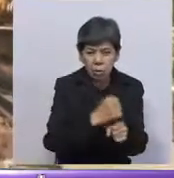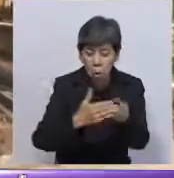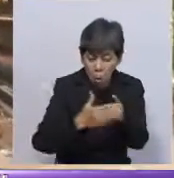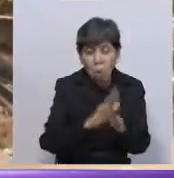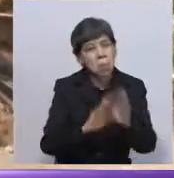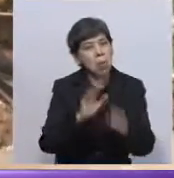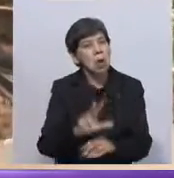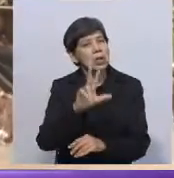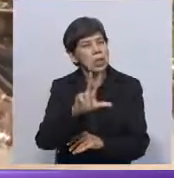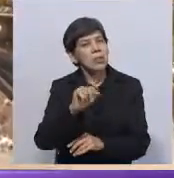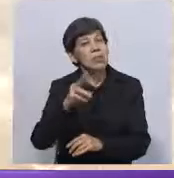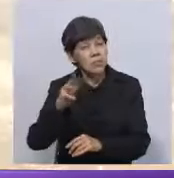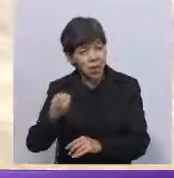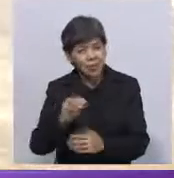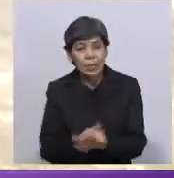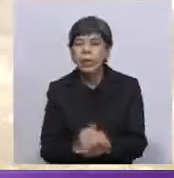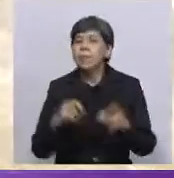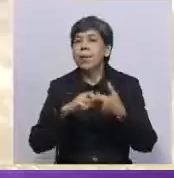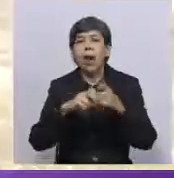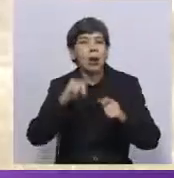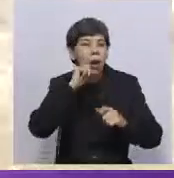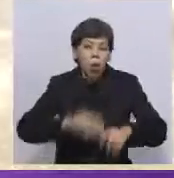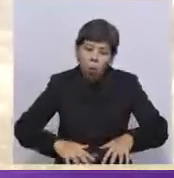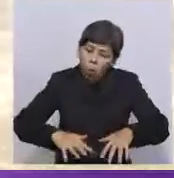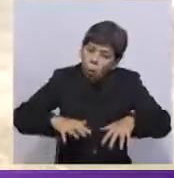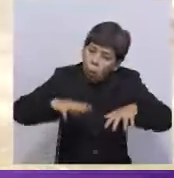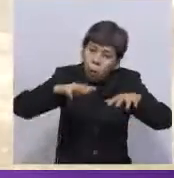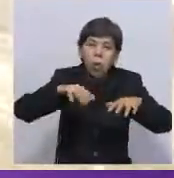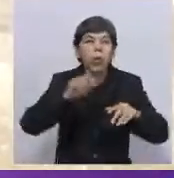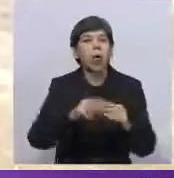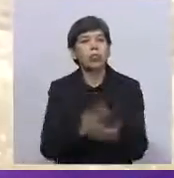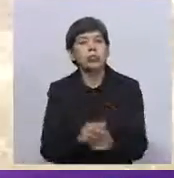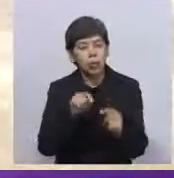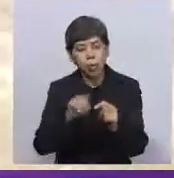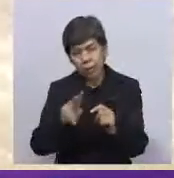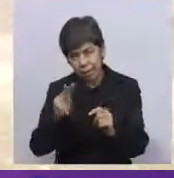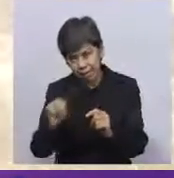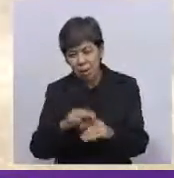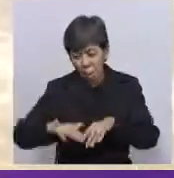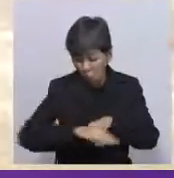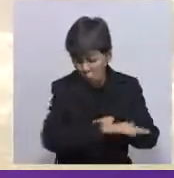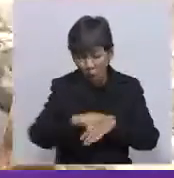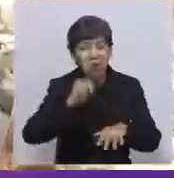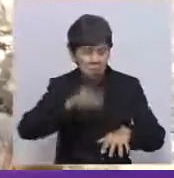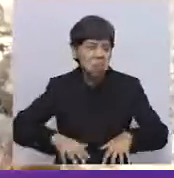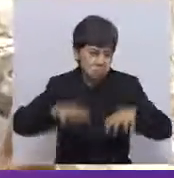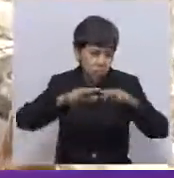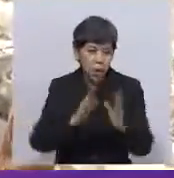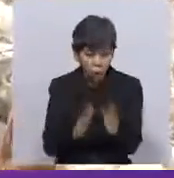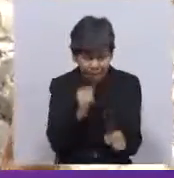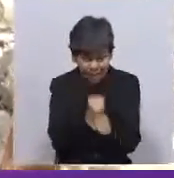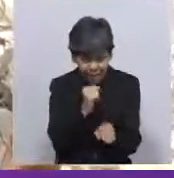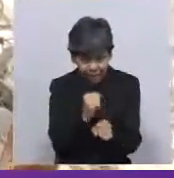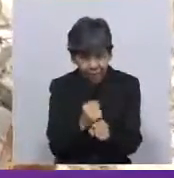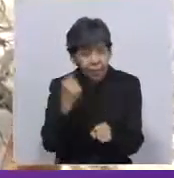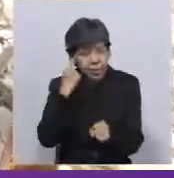างประมาณ30เมตรส่งผลให้น้ำเอ่อล้นเข้าท่วมพื้นที่ของตำบลบึงเนียมเป็นบริเวณกว้างโดยเจ้าหน้าที่ได้น